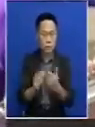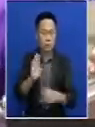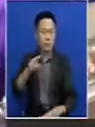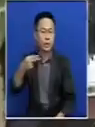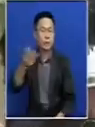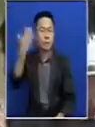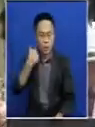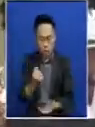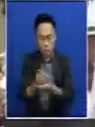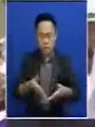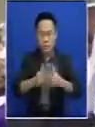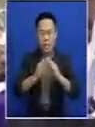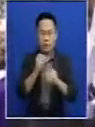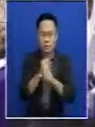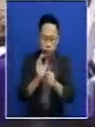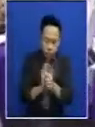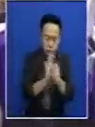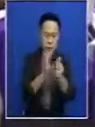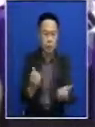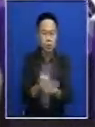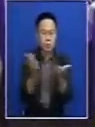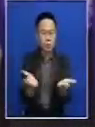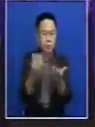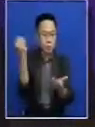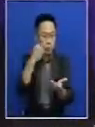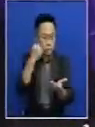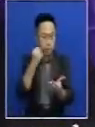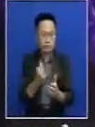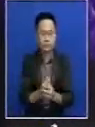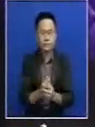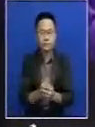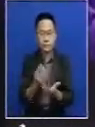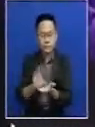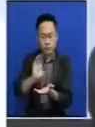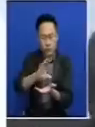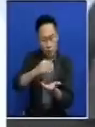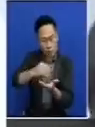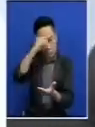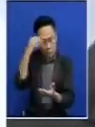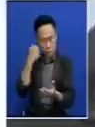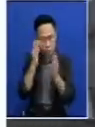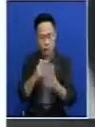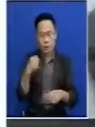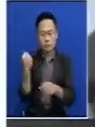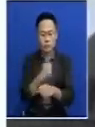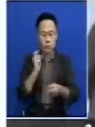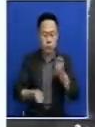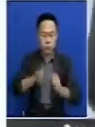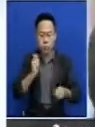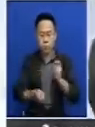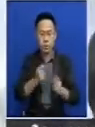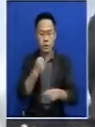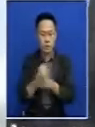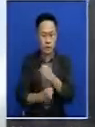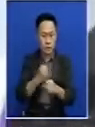บรรหารศิลปอาชาได้จัดตั้งขึ้นและได้ทำการอุปถัมภ์มาโดยตลอดพร้อมทั้งได้ให้ทุนการศึกษานักเรียนที่เข้าร่วมในวงโยธวาทิตนะคะ